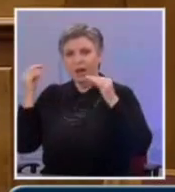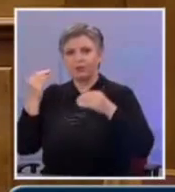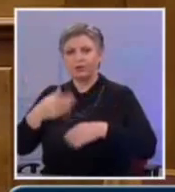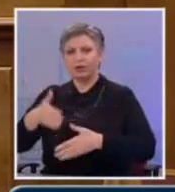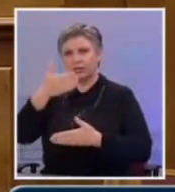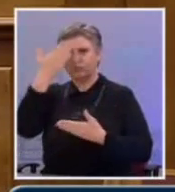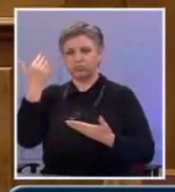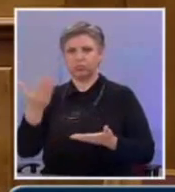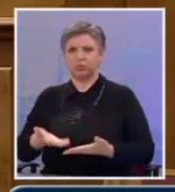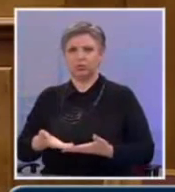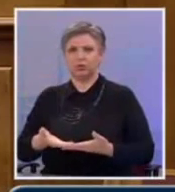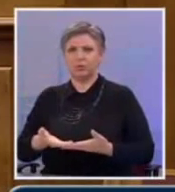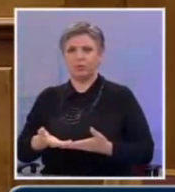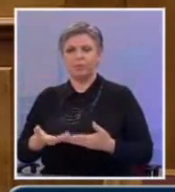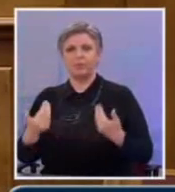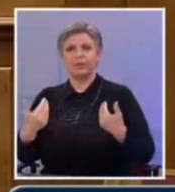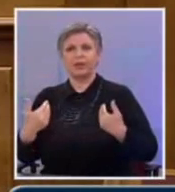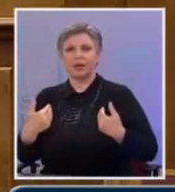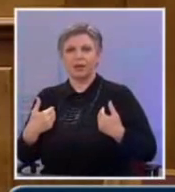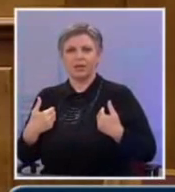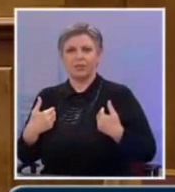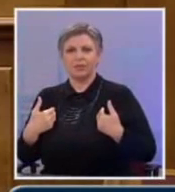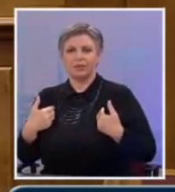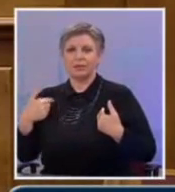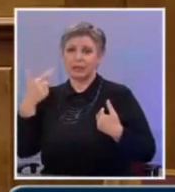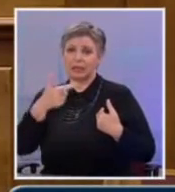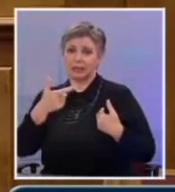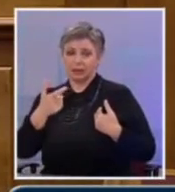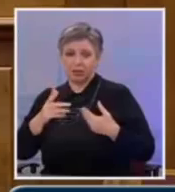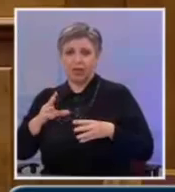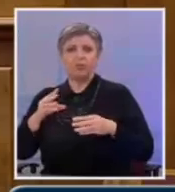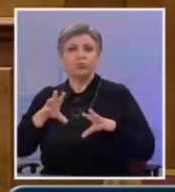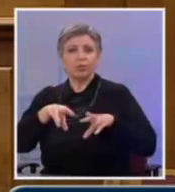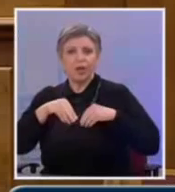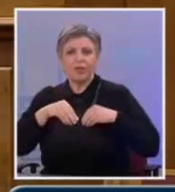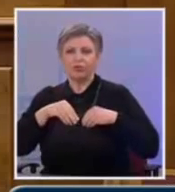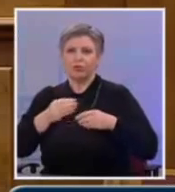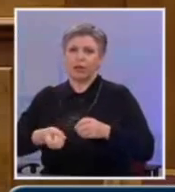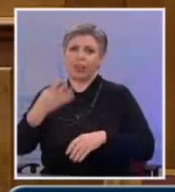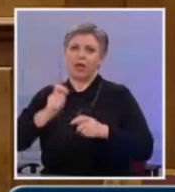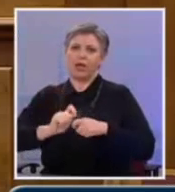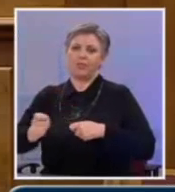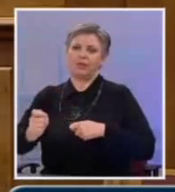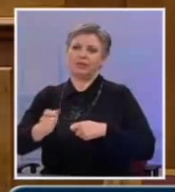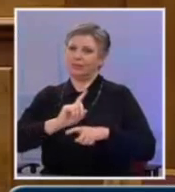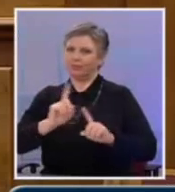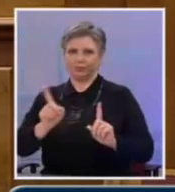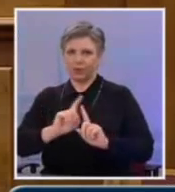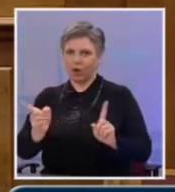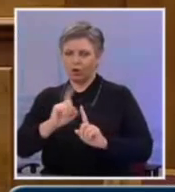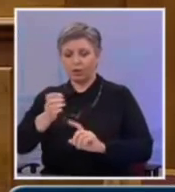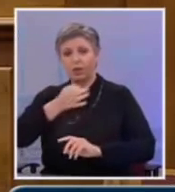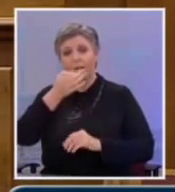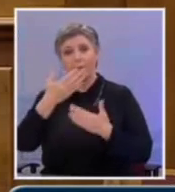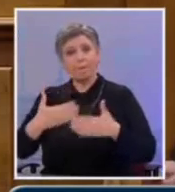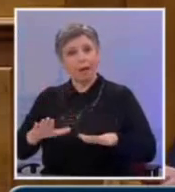Εμείς δεν πρόκειται να συνεννέσουμε σε νέα μέτρα. Το χουμε δηλώσει, ούτε πρόκειται